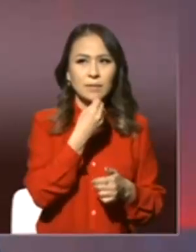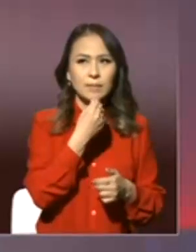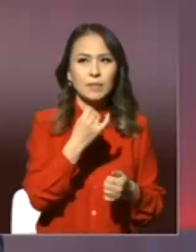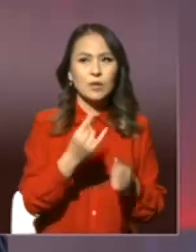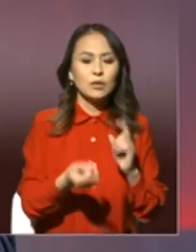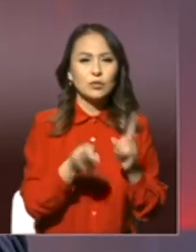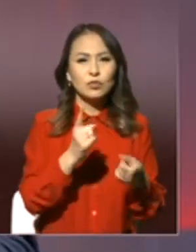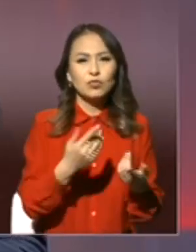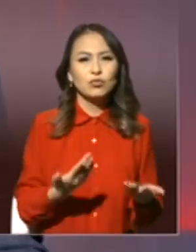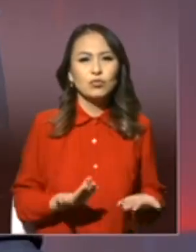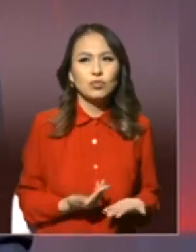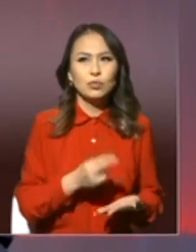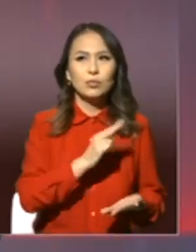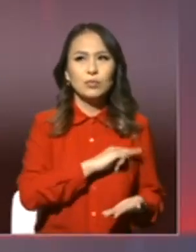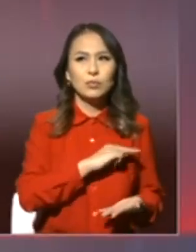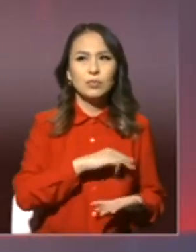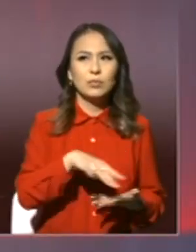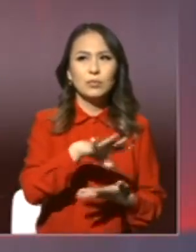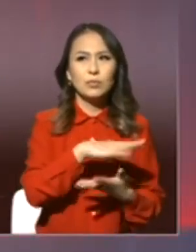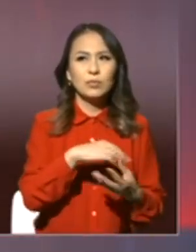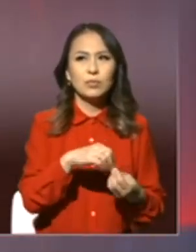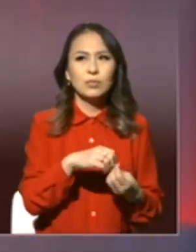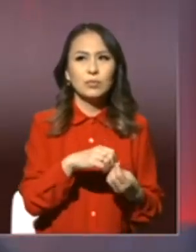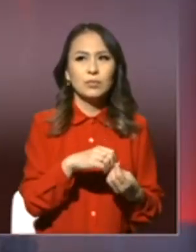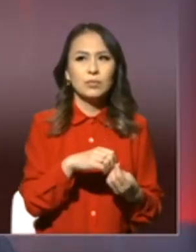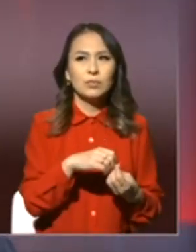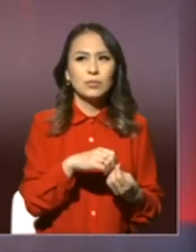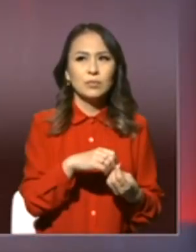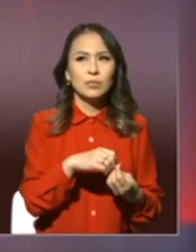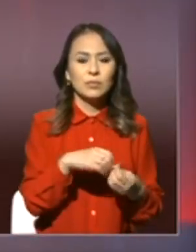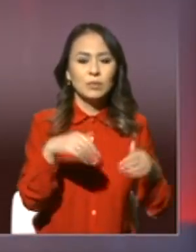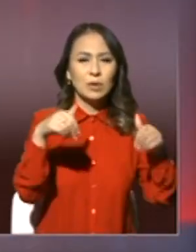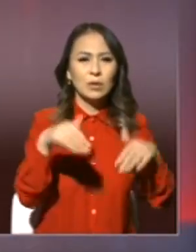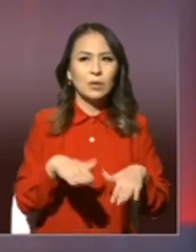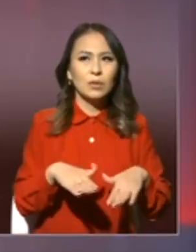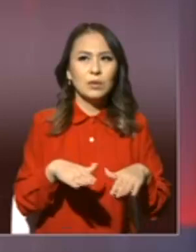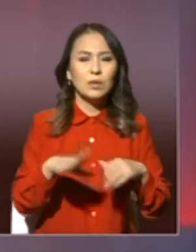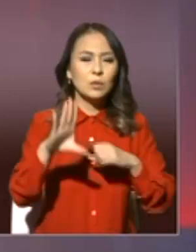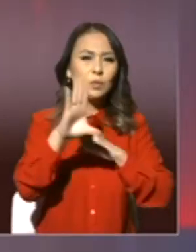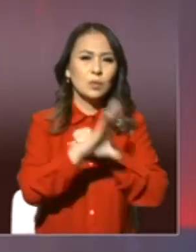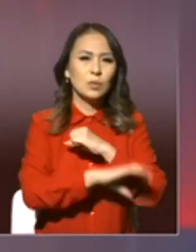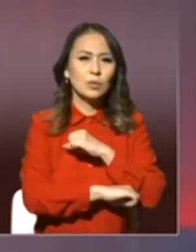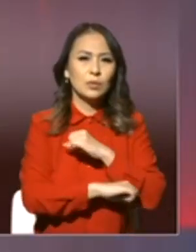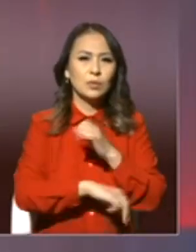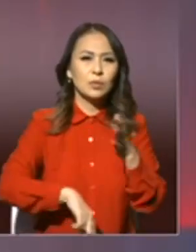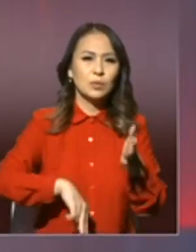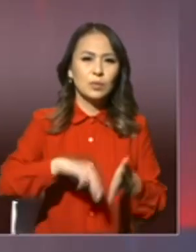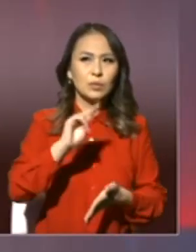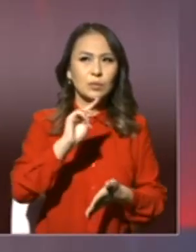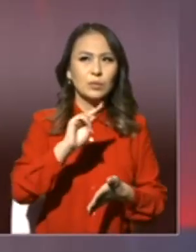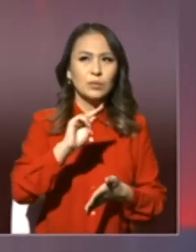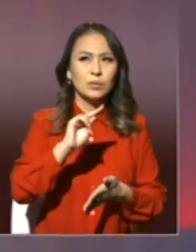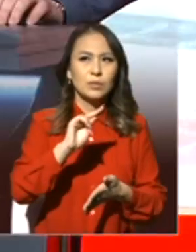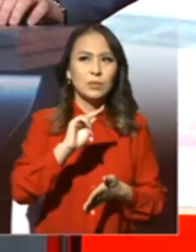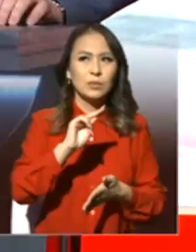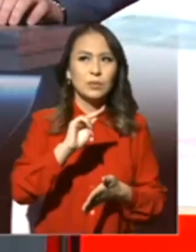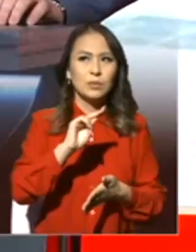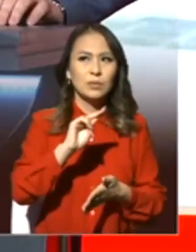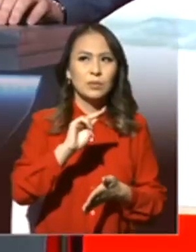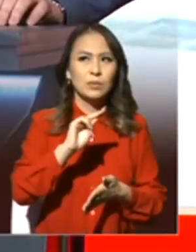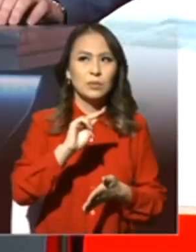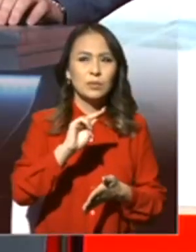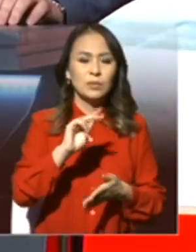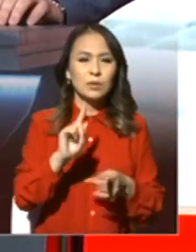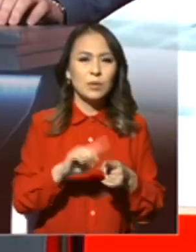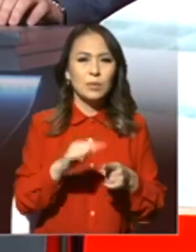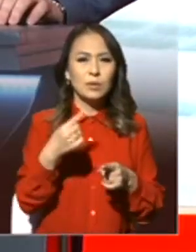Бірақ жұмыстардың барлығы жаңағы шешкен кезде ең соңғы тұтынушы шаруаға мүддесіне